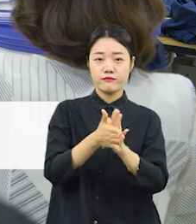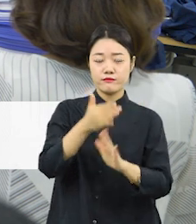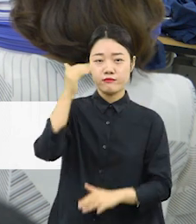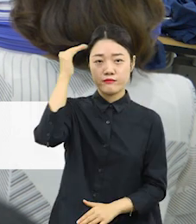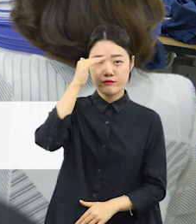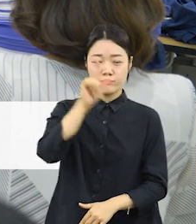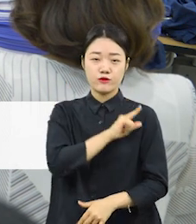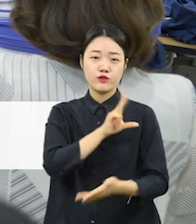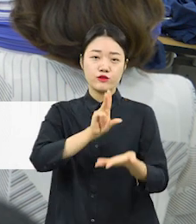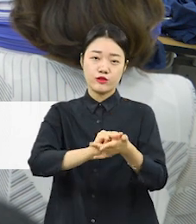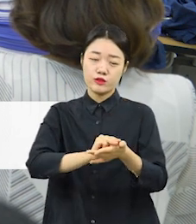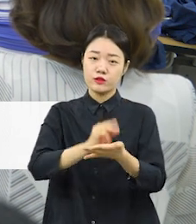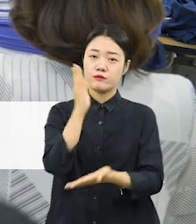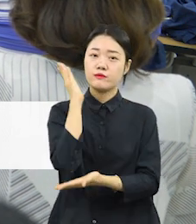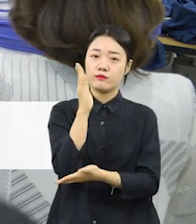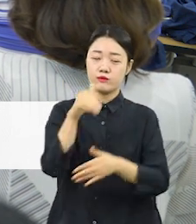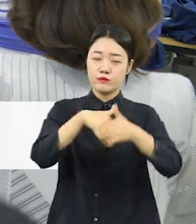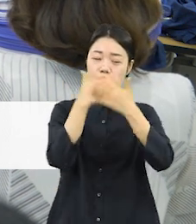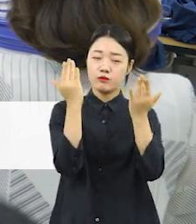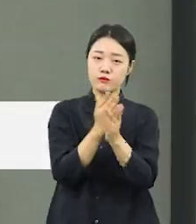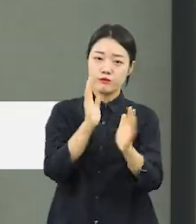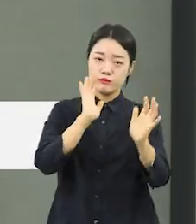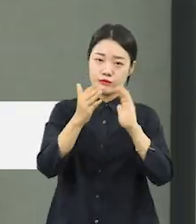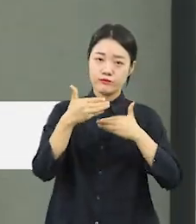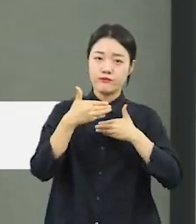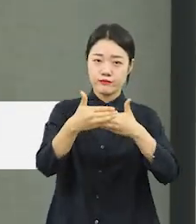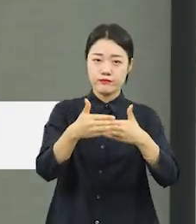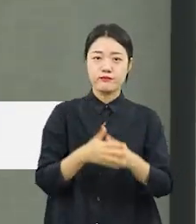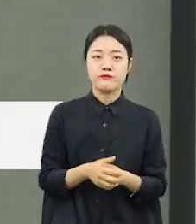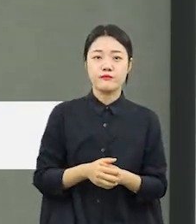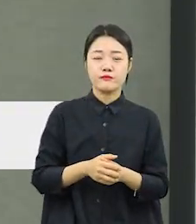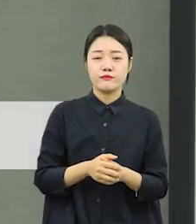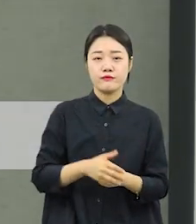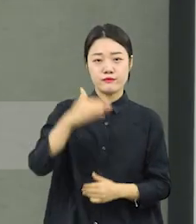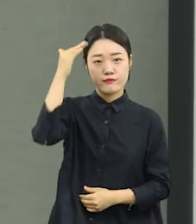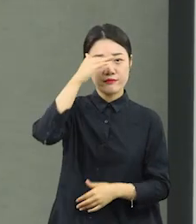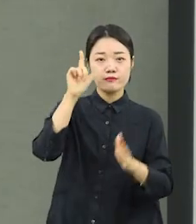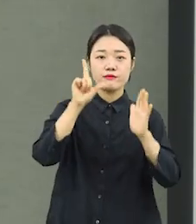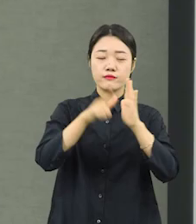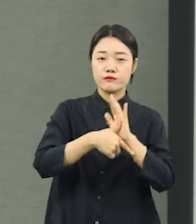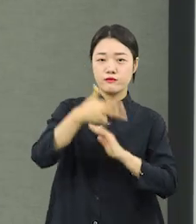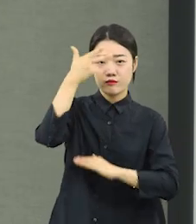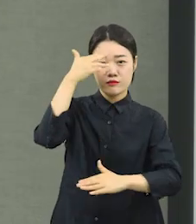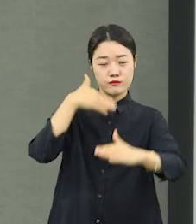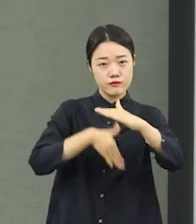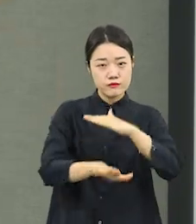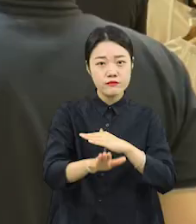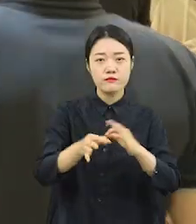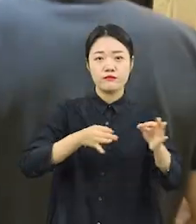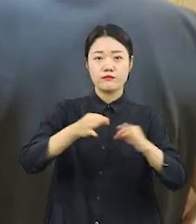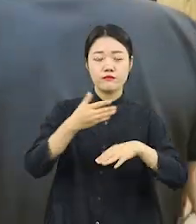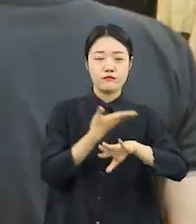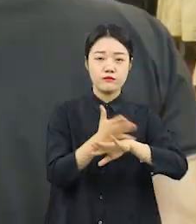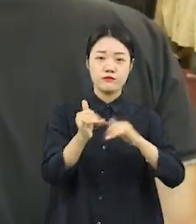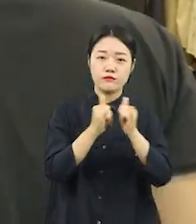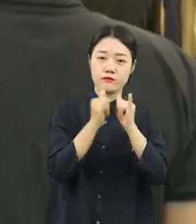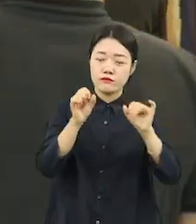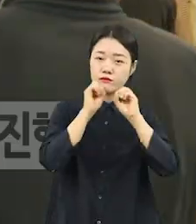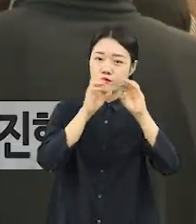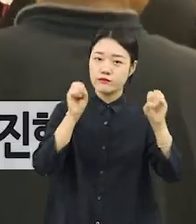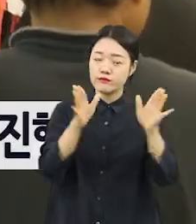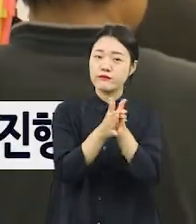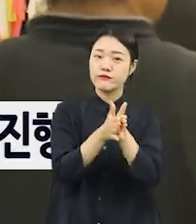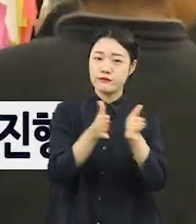주제 발표, 종합토론 순으로 진행됐습니다. 일부 도시투어에서는 부평 지하상가 외국인 관광객 유치